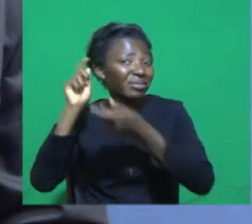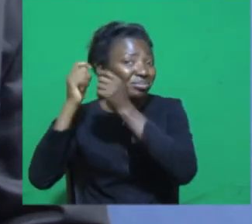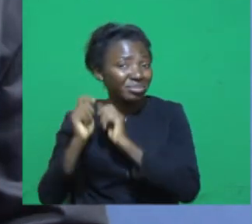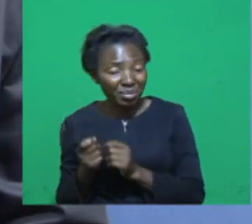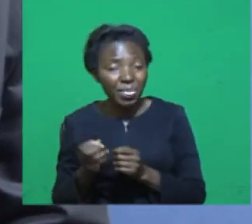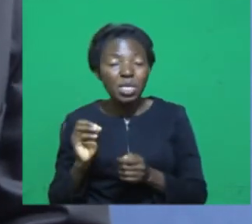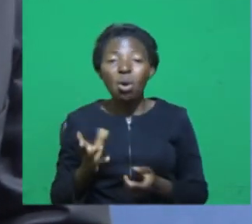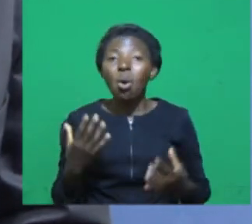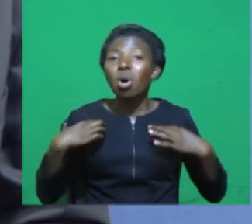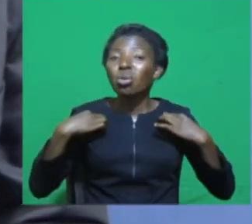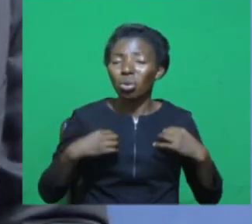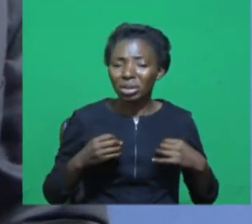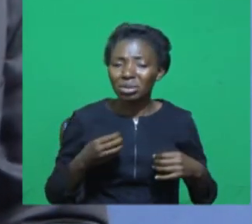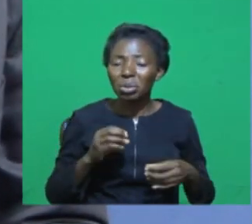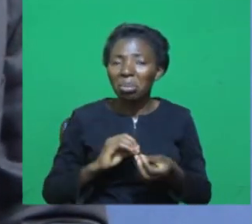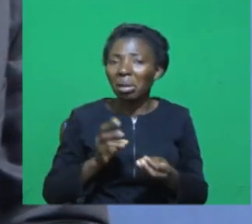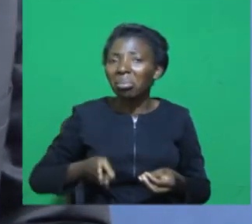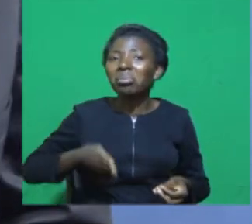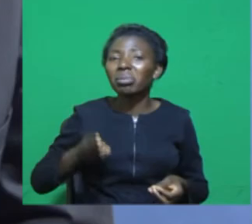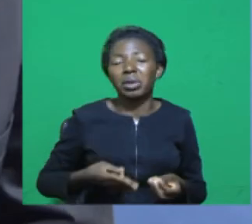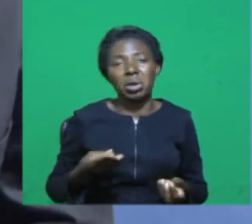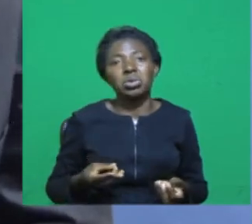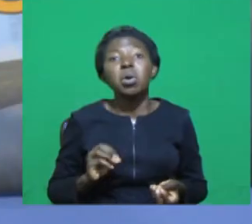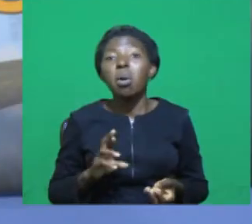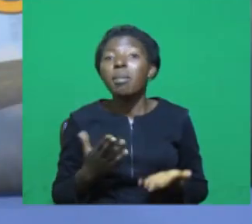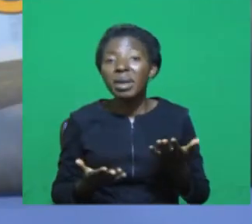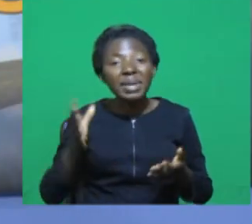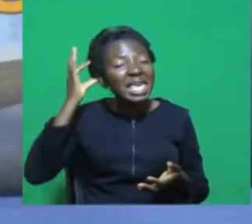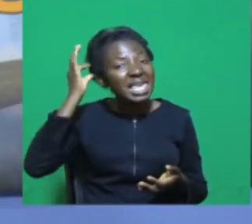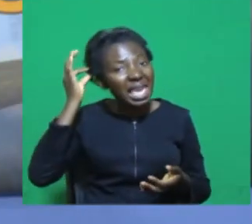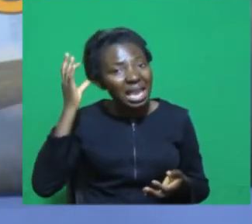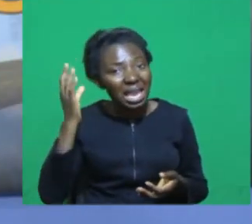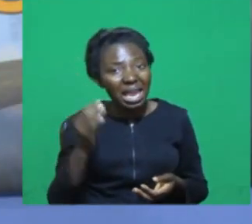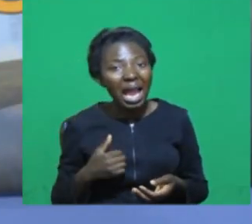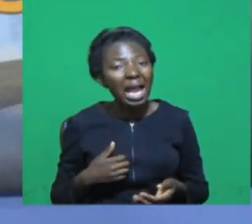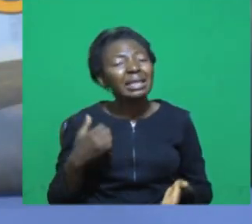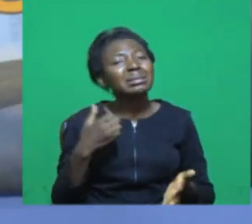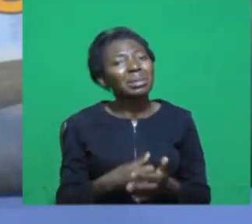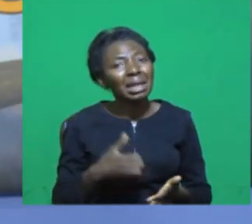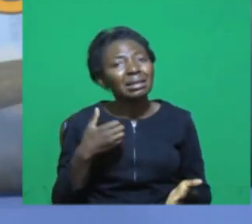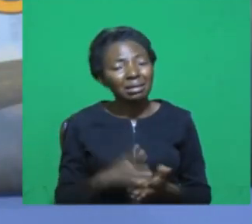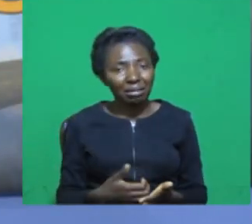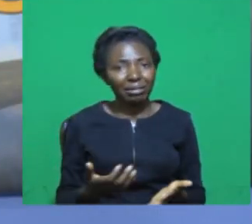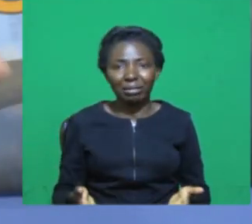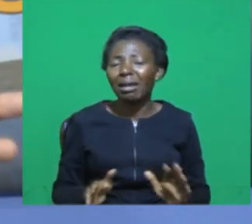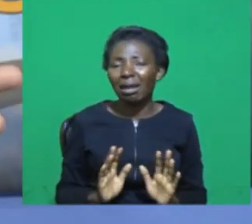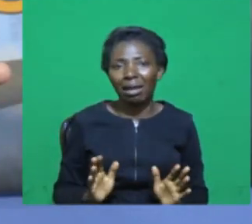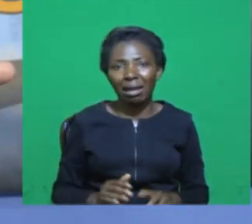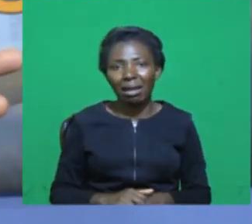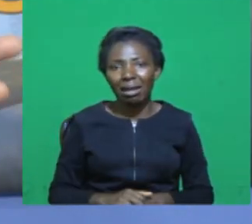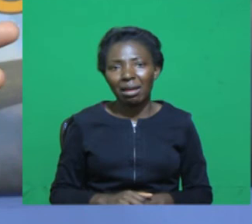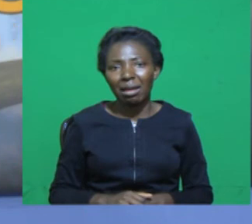kuti ndionekwe. And maybe hairstyle yacho iri kuitwa musoro ndeiya iri kudeedzera. Pane